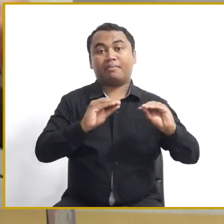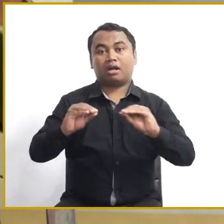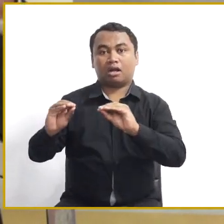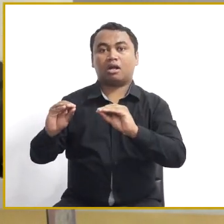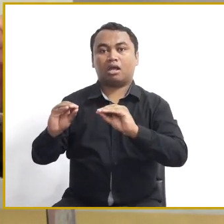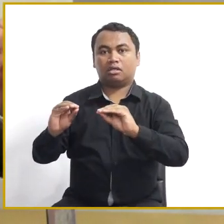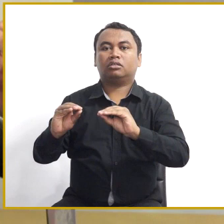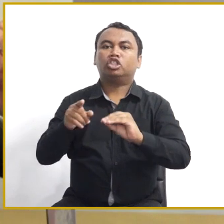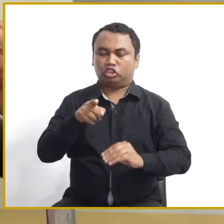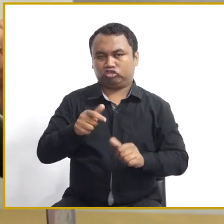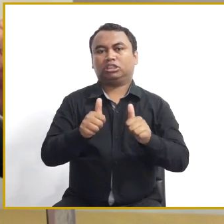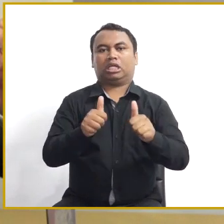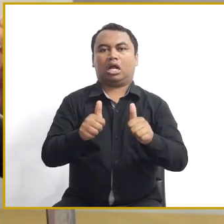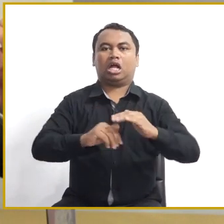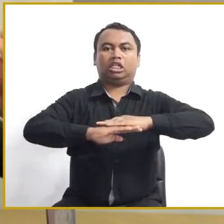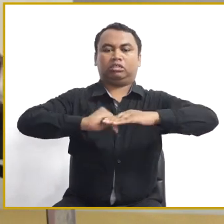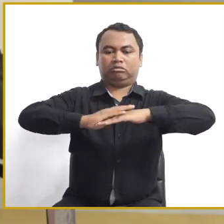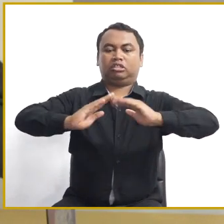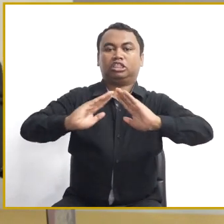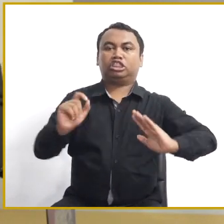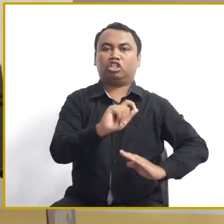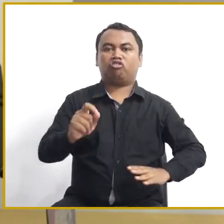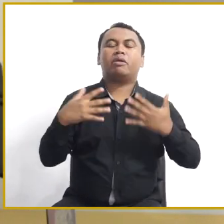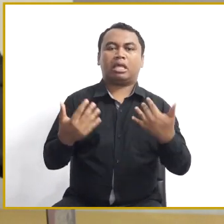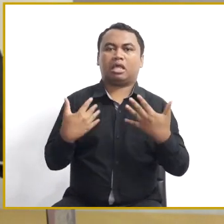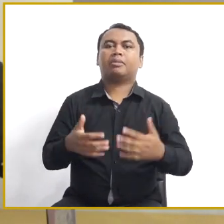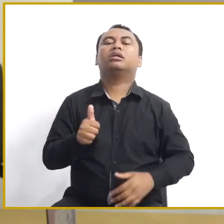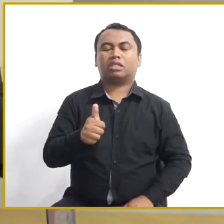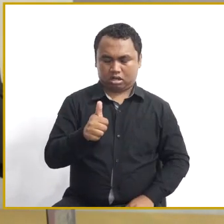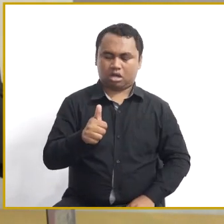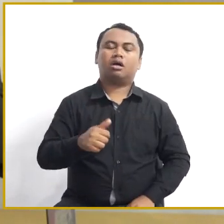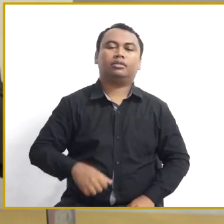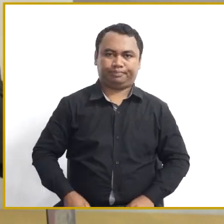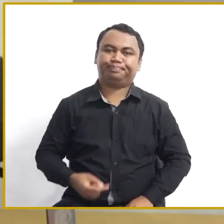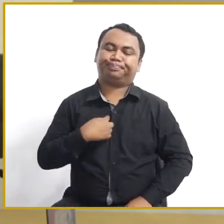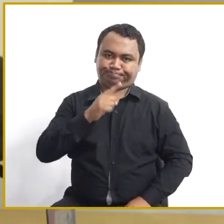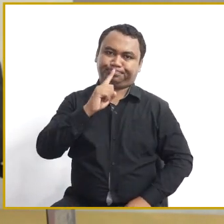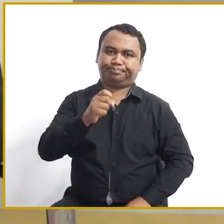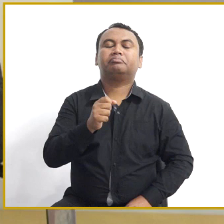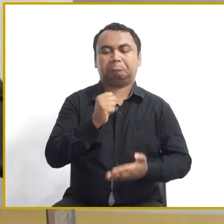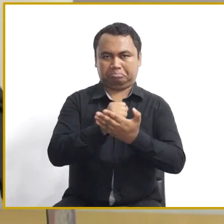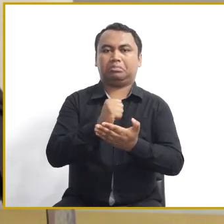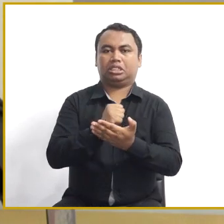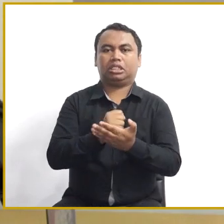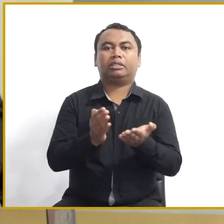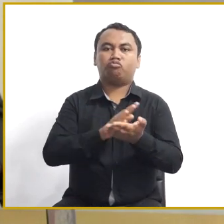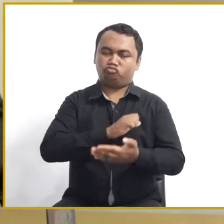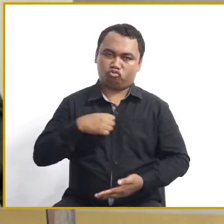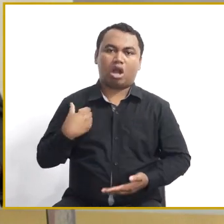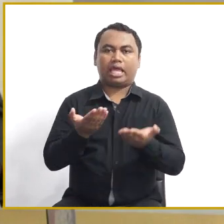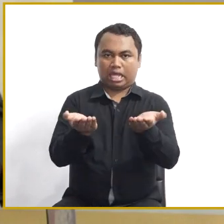de betsaka ny fotodravitrasa zay apetraka ary zay zavatra zay a mbola ilayntsika indrindraindrindra